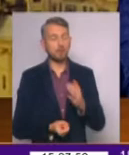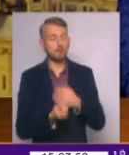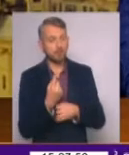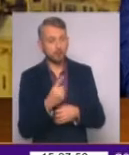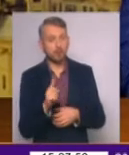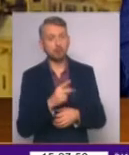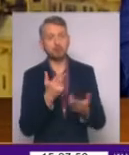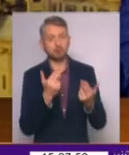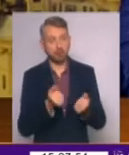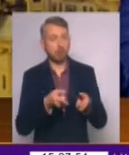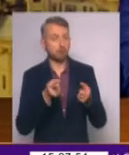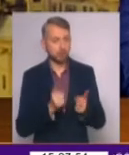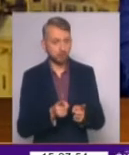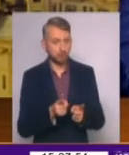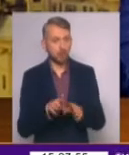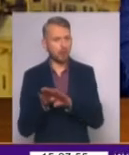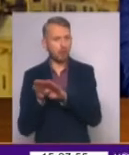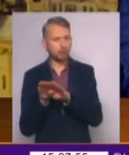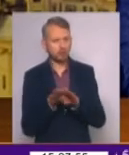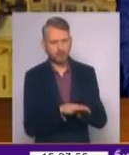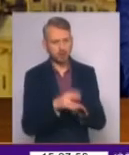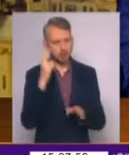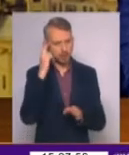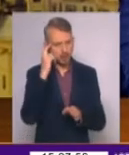що да, дійсно одностайно Київська